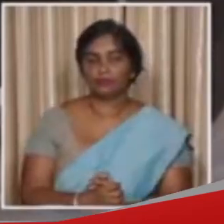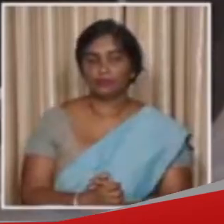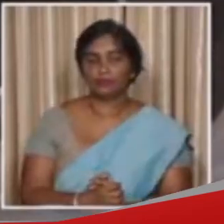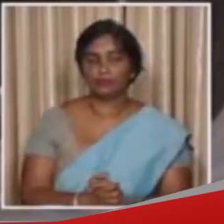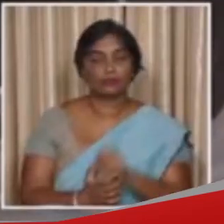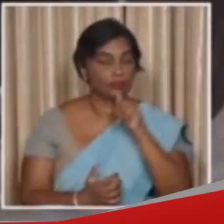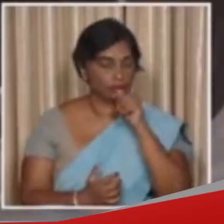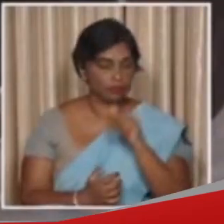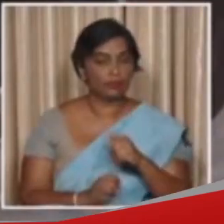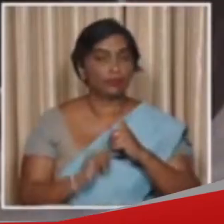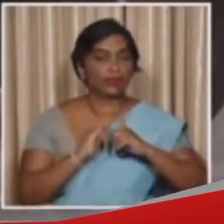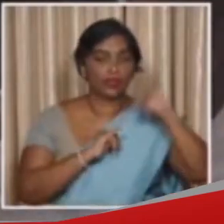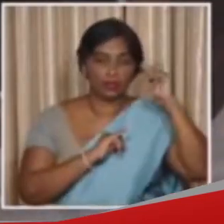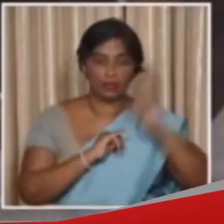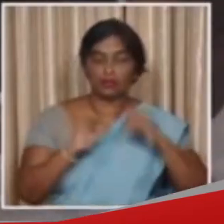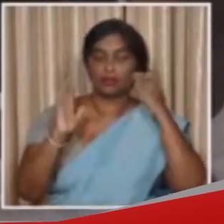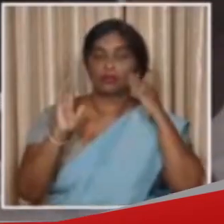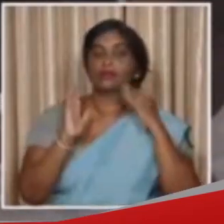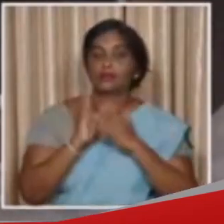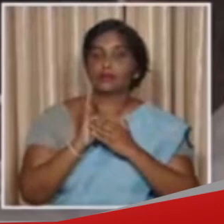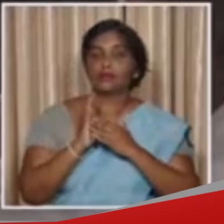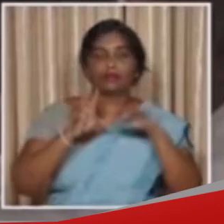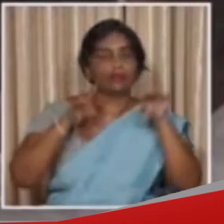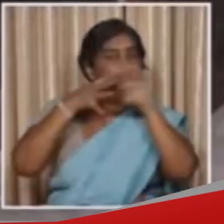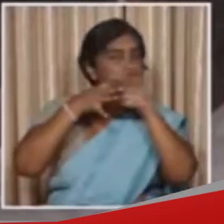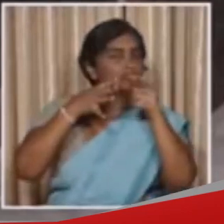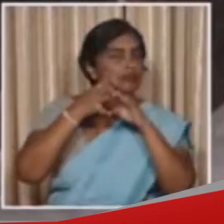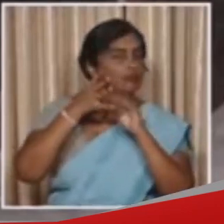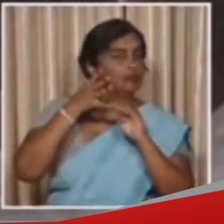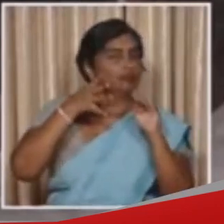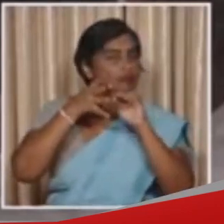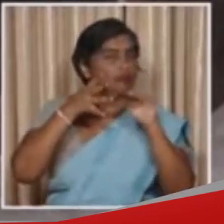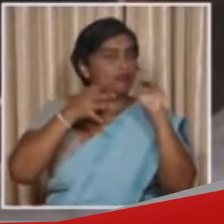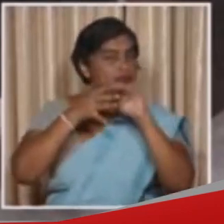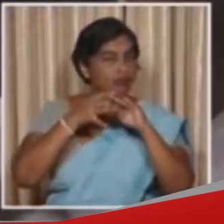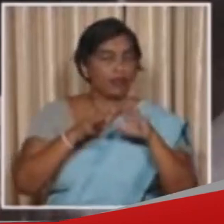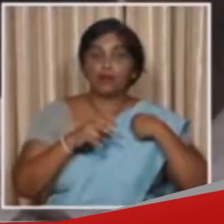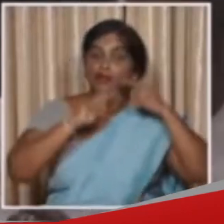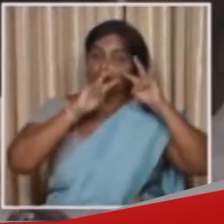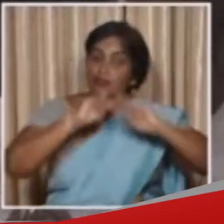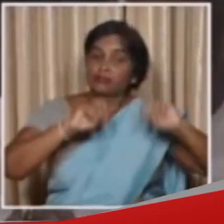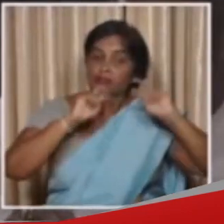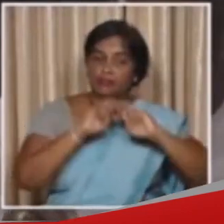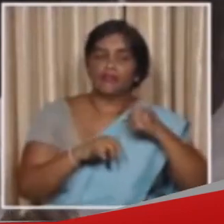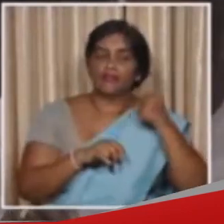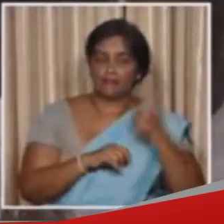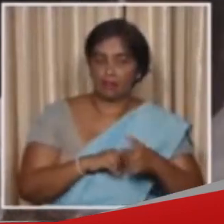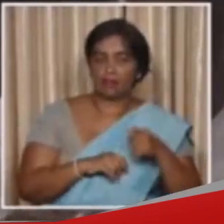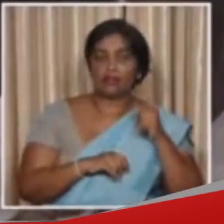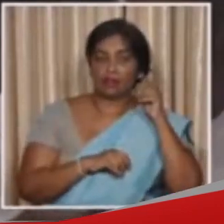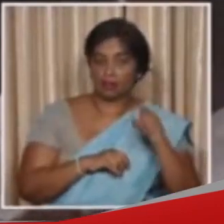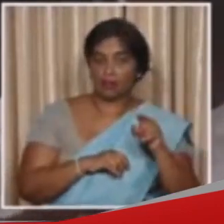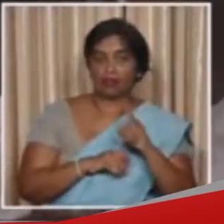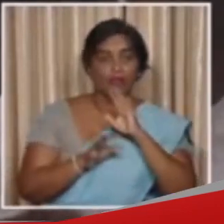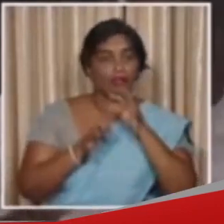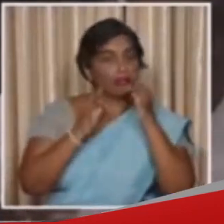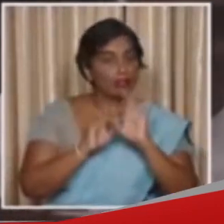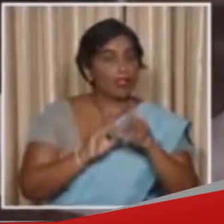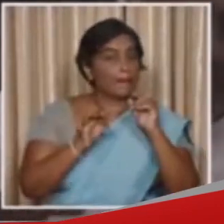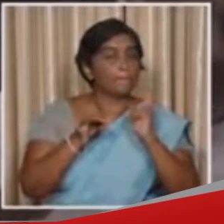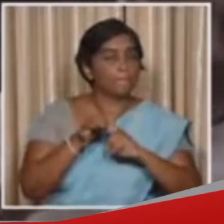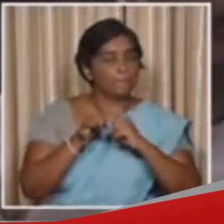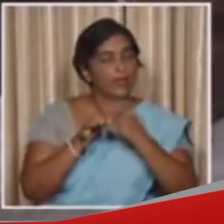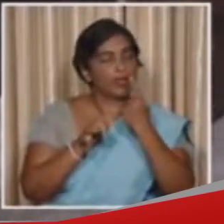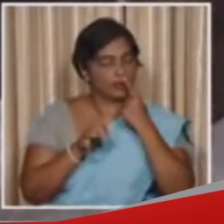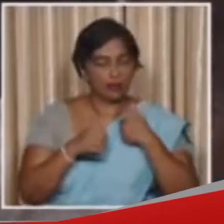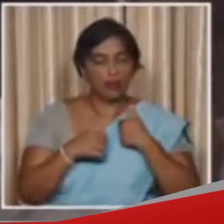ඇත්ත වශයෙන්ම විශ්වවිද්‍යාල ක්ෂේත්‍රයේ රෑන්කින්ග්ස් පවා ඉහළට එන්න ප්‍රධාන හේතුවක් වෙන්නේ රිසර්ච්. ඒතර ඔබතුමී ඊටාම නිවැරදිව මේ ප්‍රශ්නේ අහලා